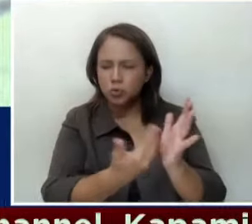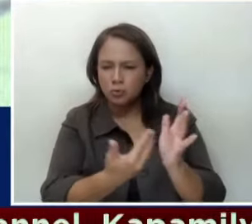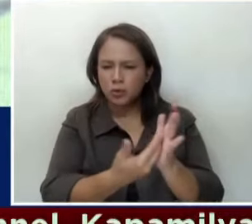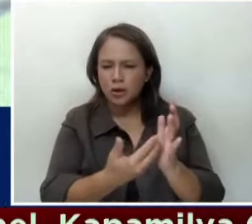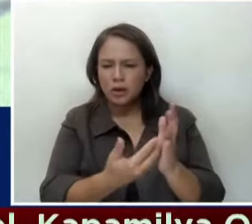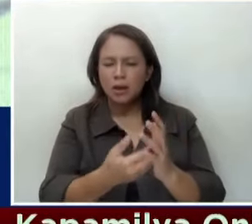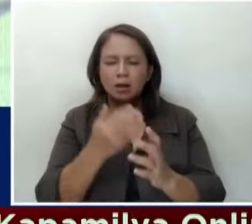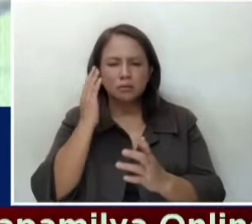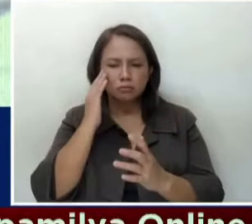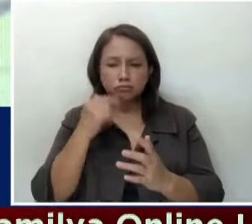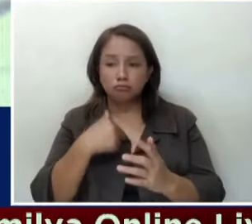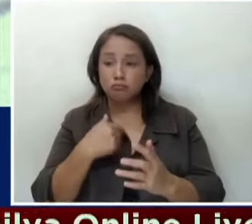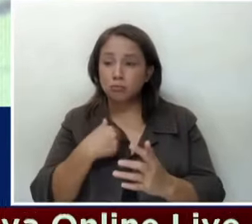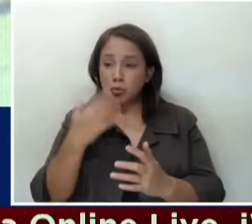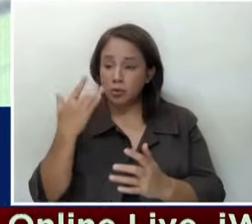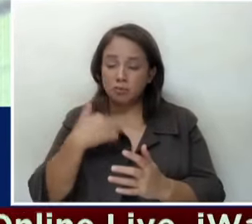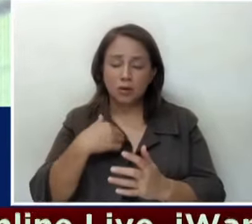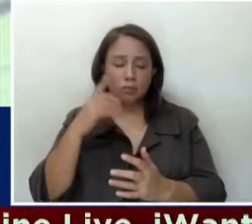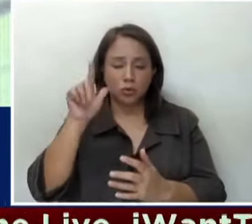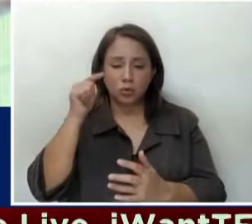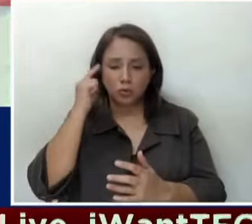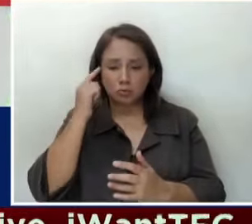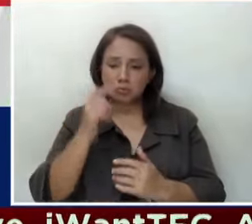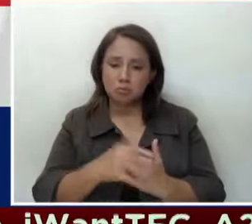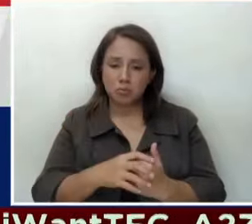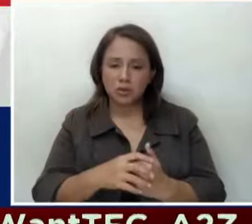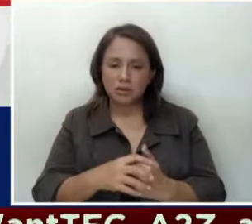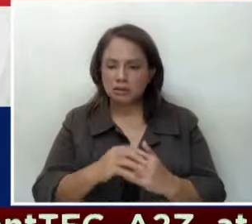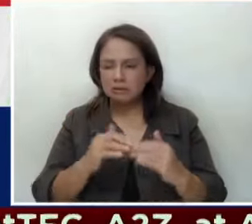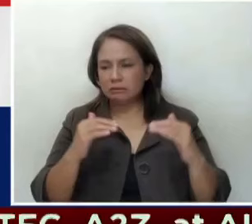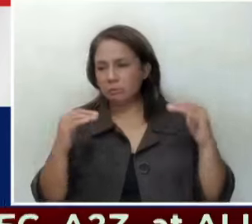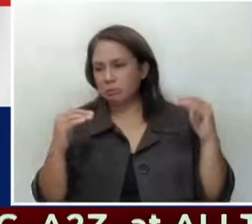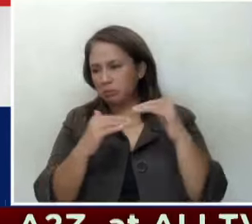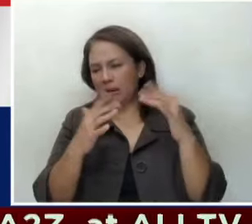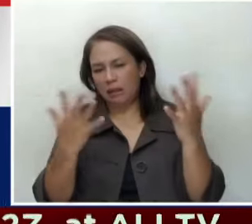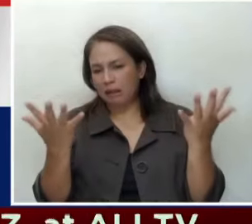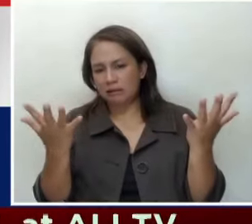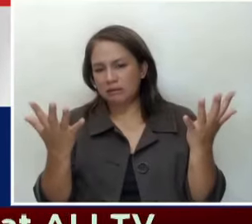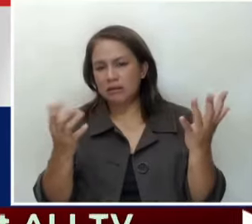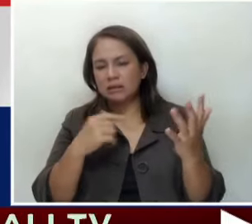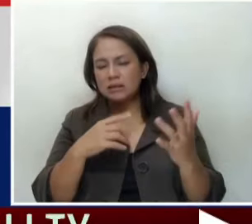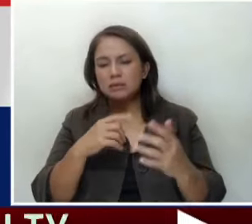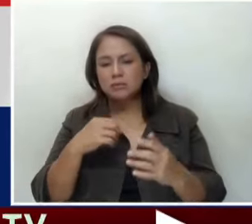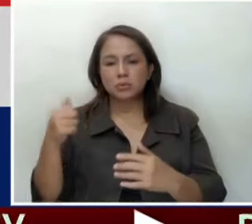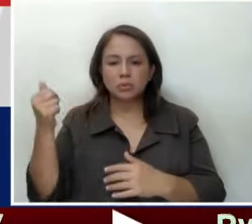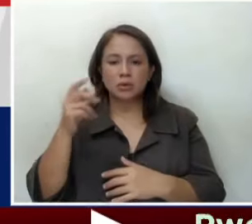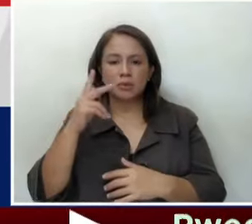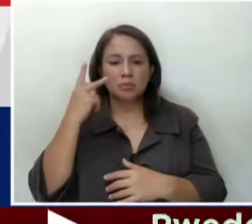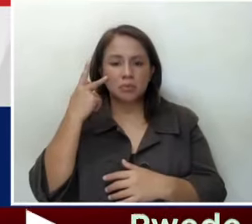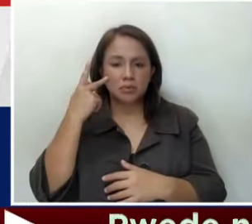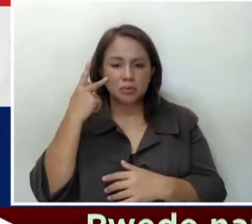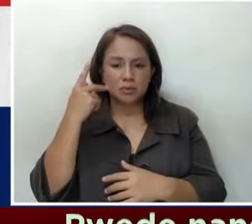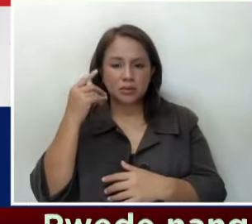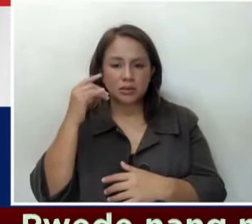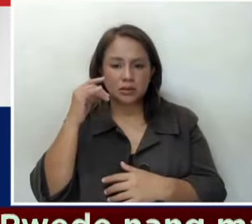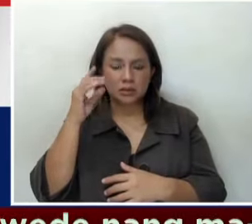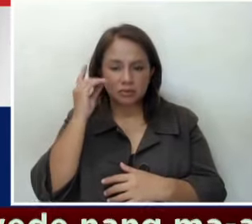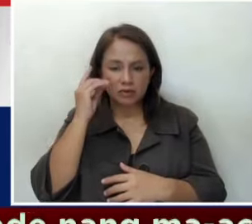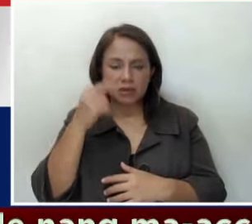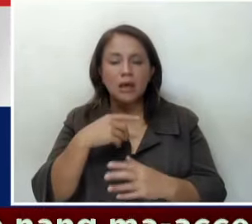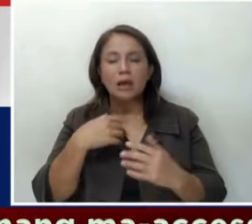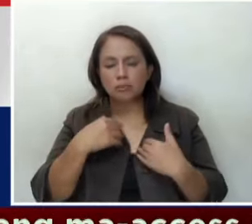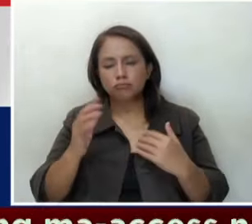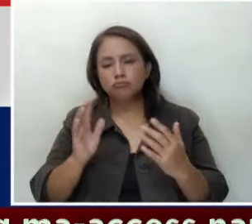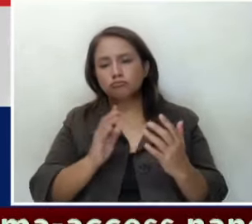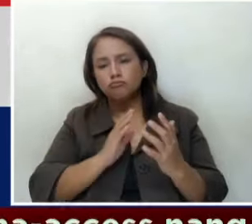governor. To unfair na sira. Nangako rin si CHED Chair Prospero De Vera na aharap sa investigasyon at